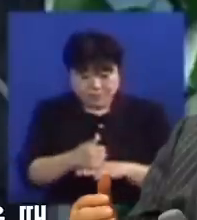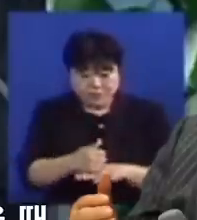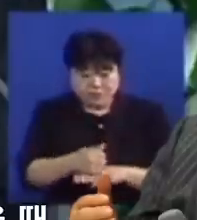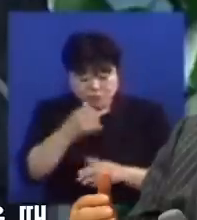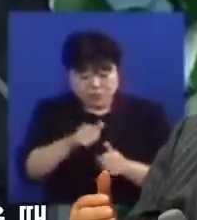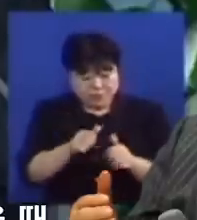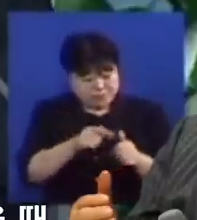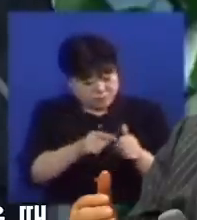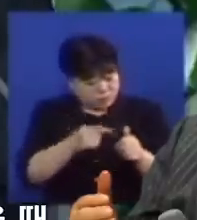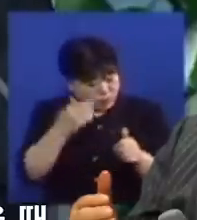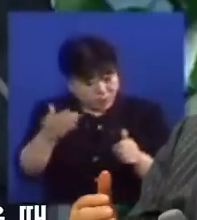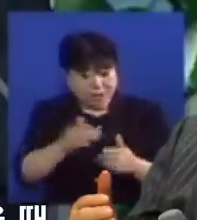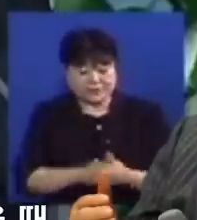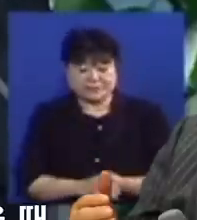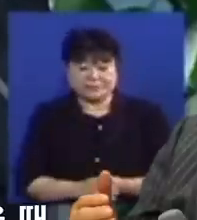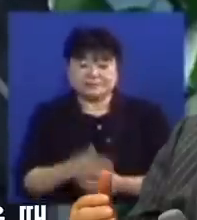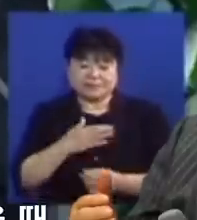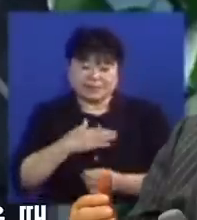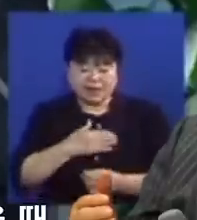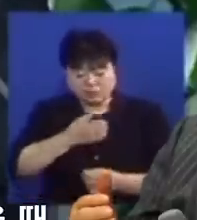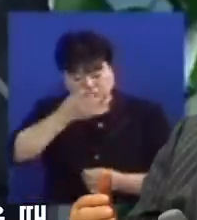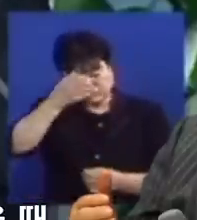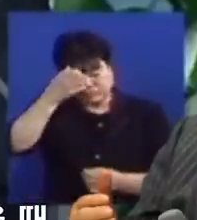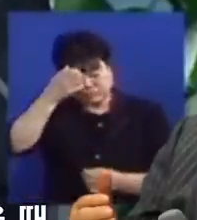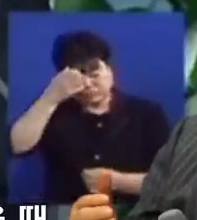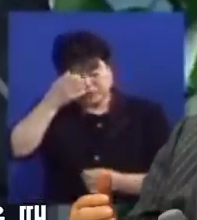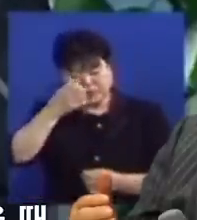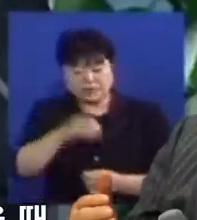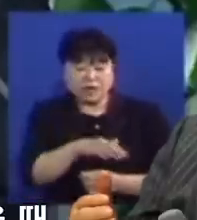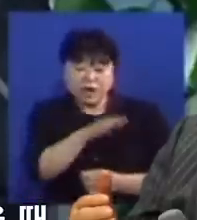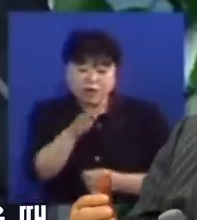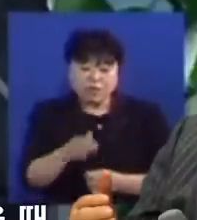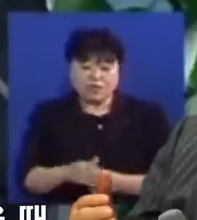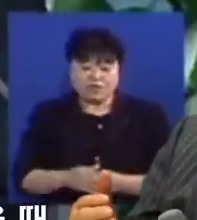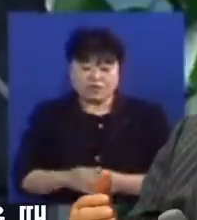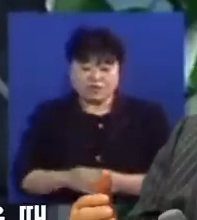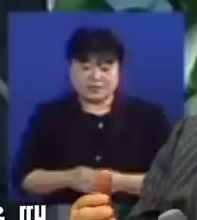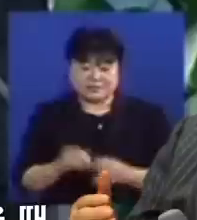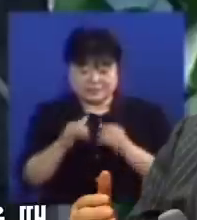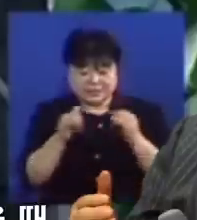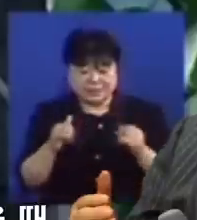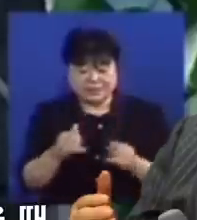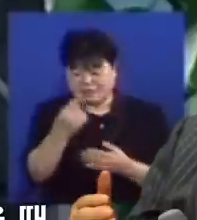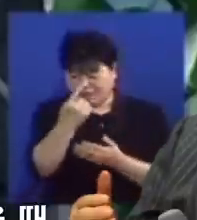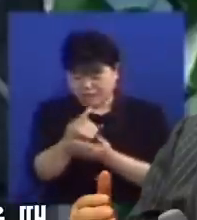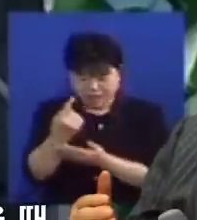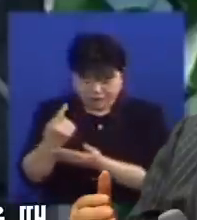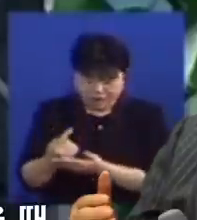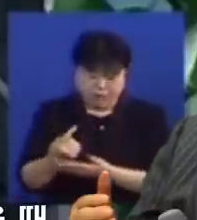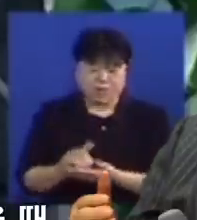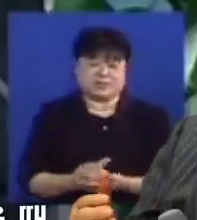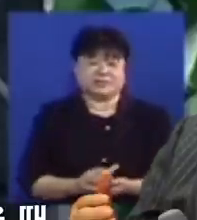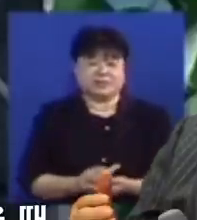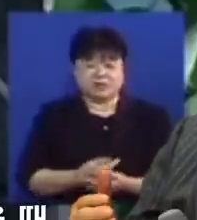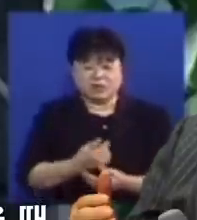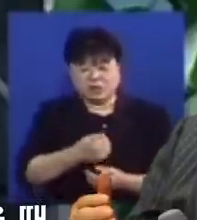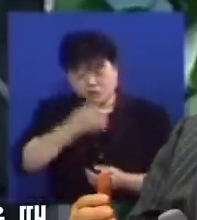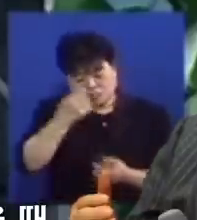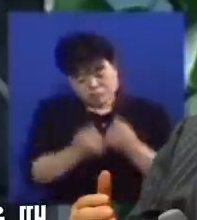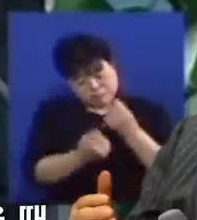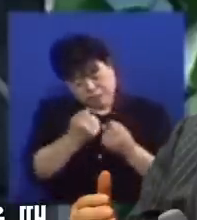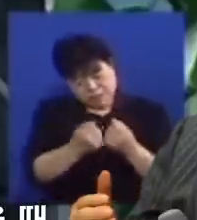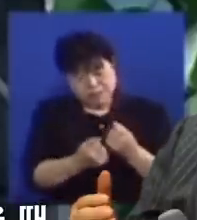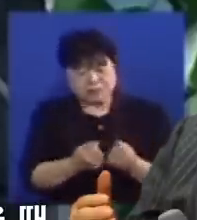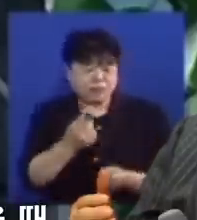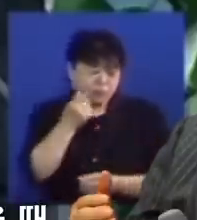그렇습니다. 내가 꿈을 꾸었는데 우리 학자들이 다 와서 꿈을 해석을 해도